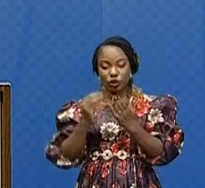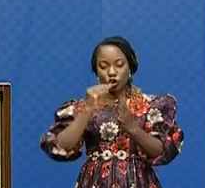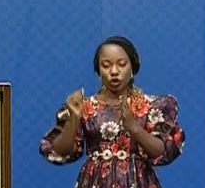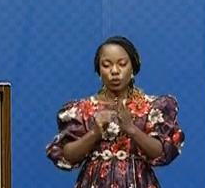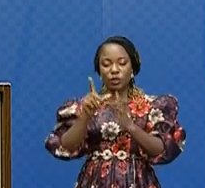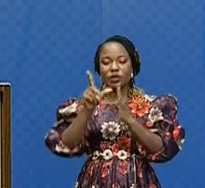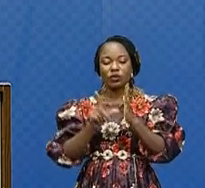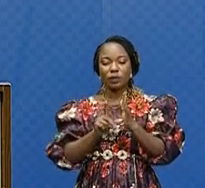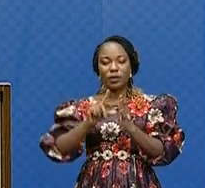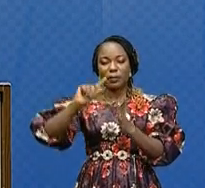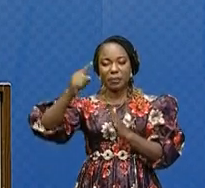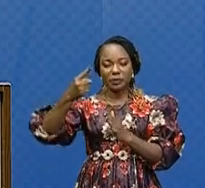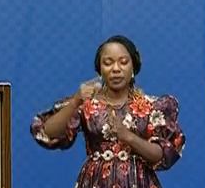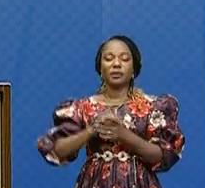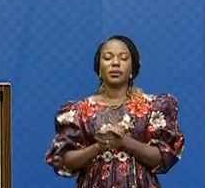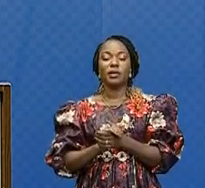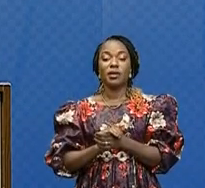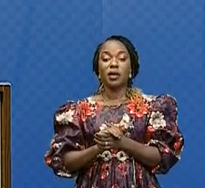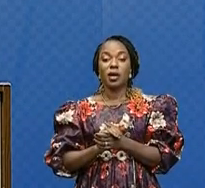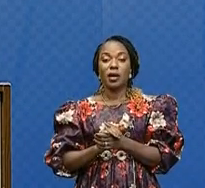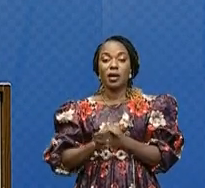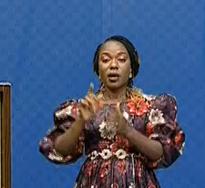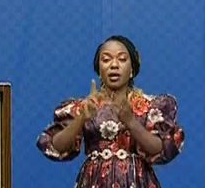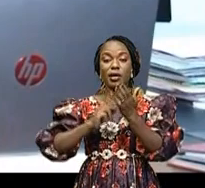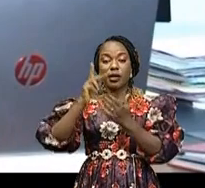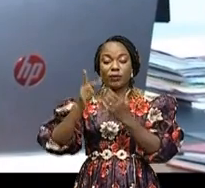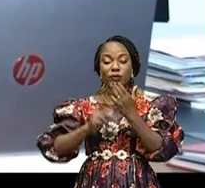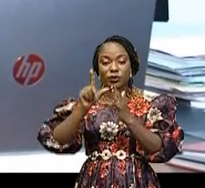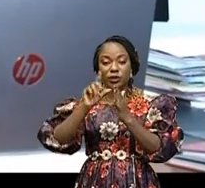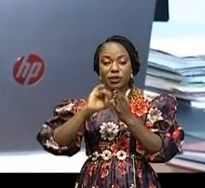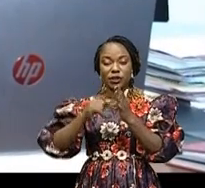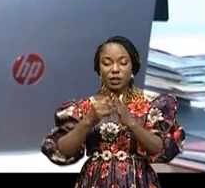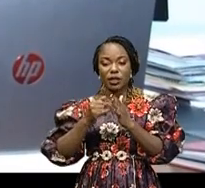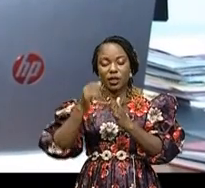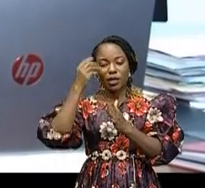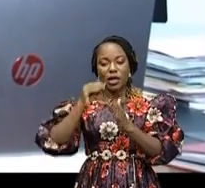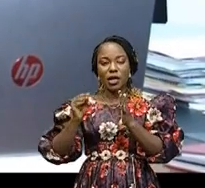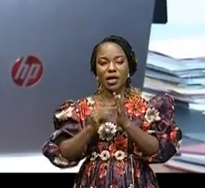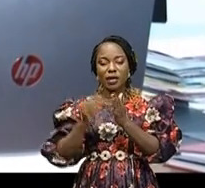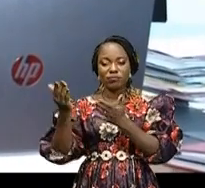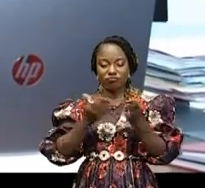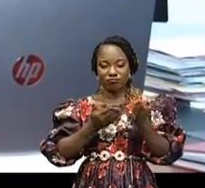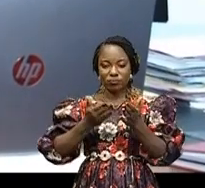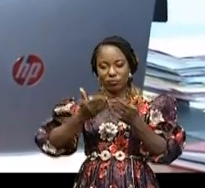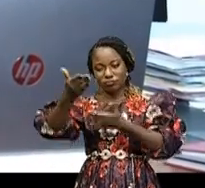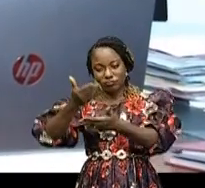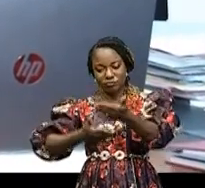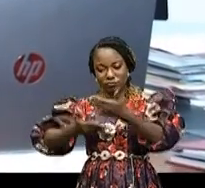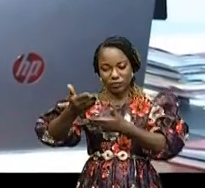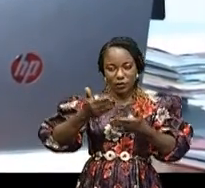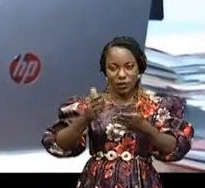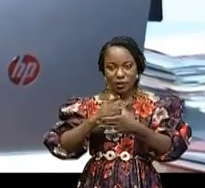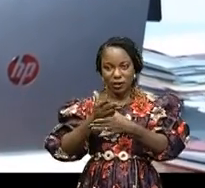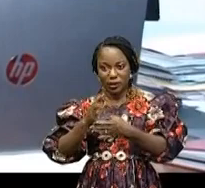Il s'agit d'abord du projet d'ordonnance loi autorisant la ratification de l'accord commercial bilatéral entre la